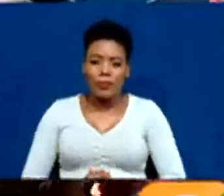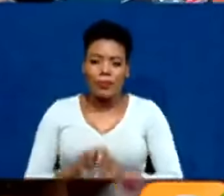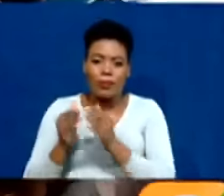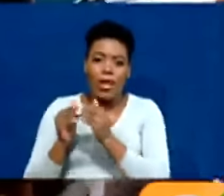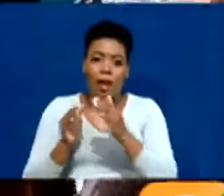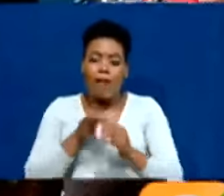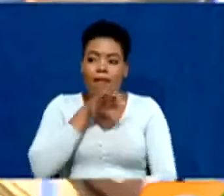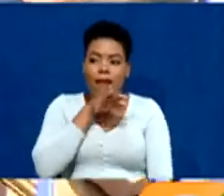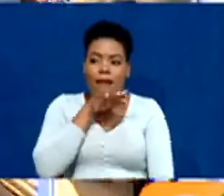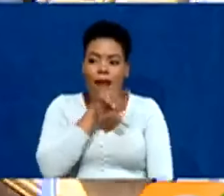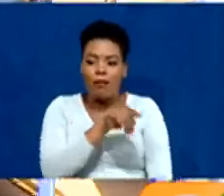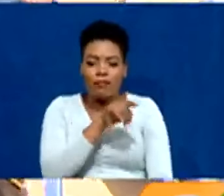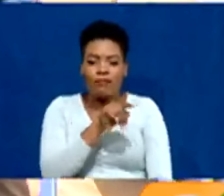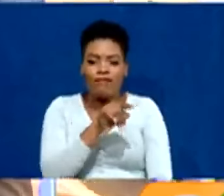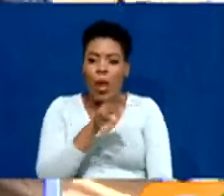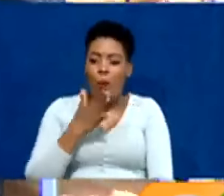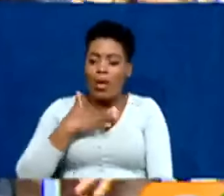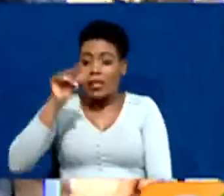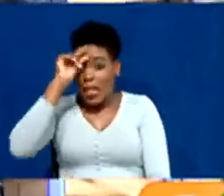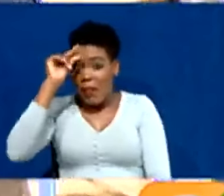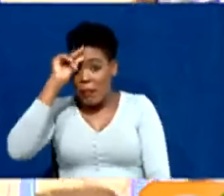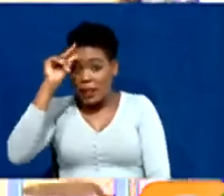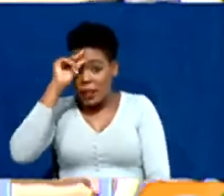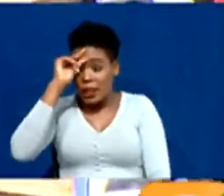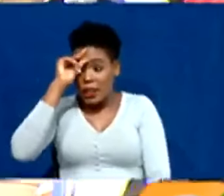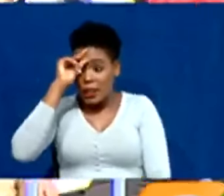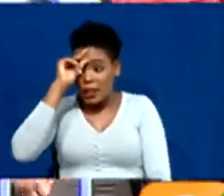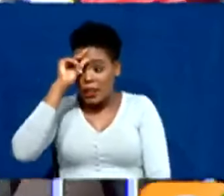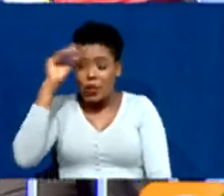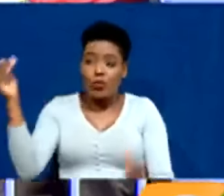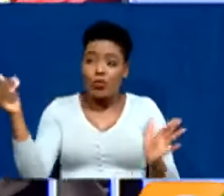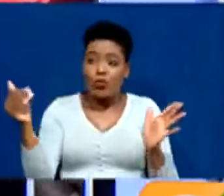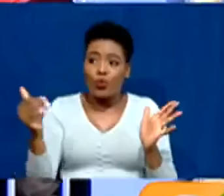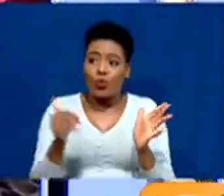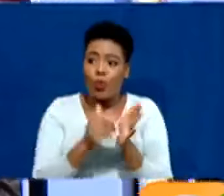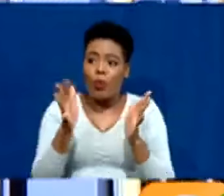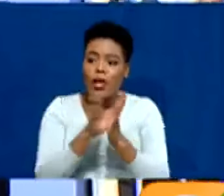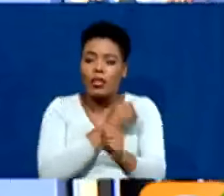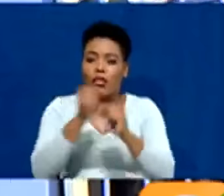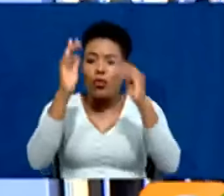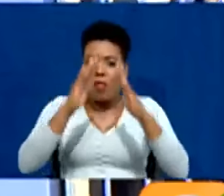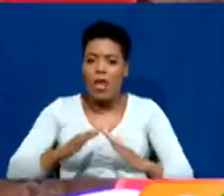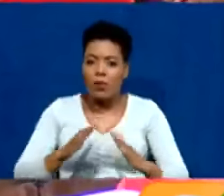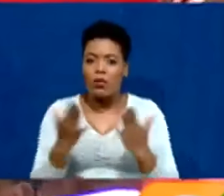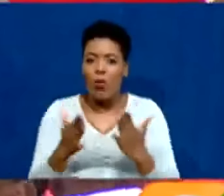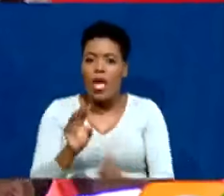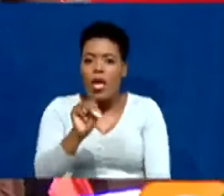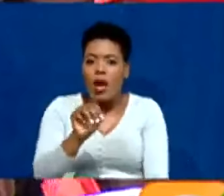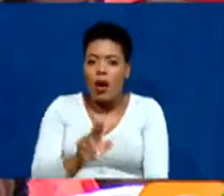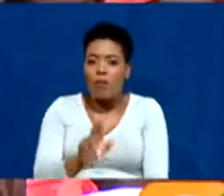Kiongozi huyo wa upinzani akiitaka serikali kusitisha mara moja shughuli ya ubomwaji wa makao ya